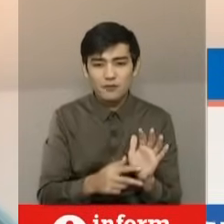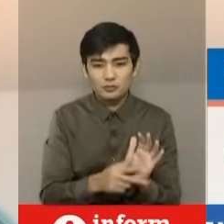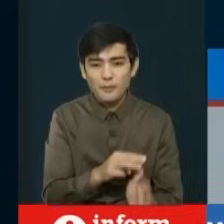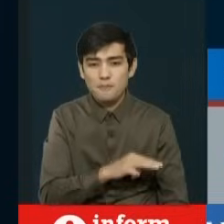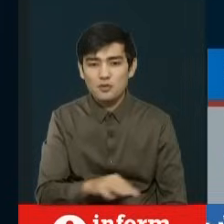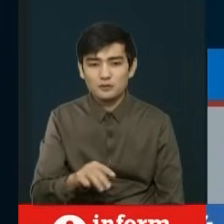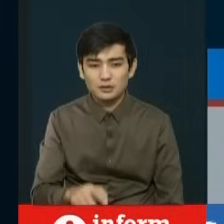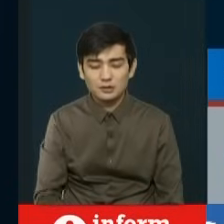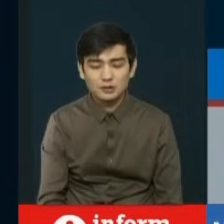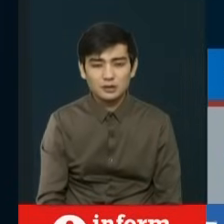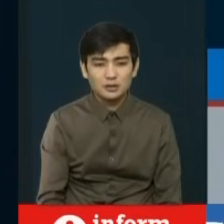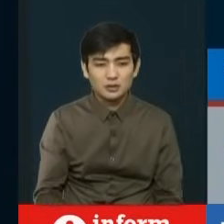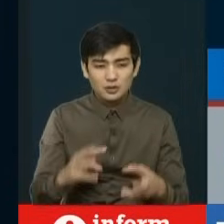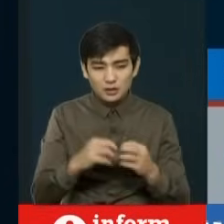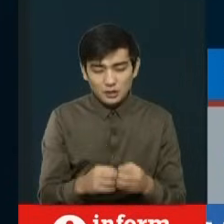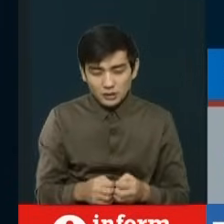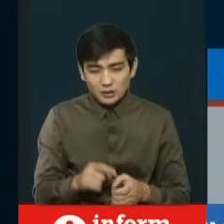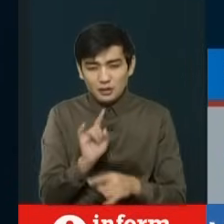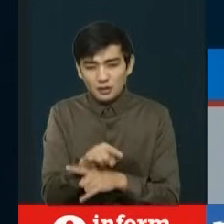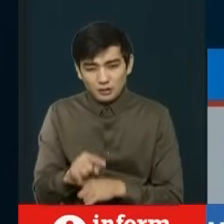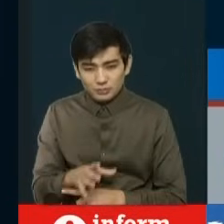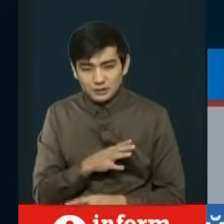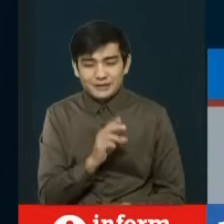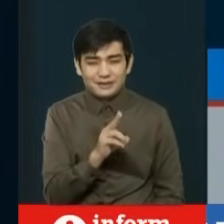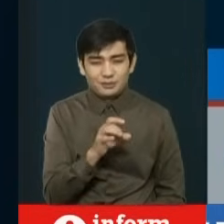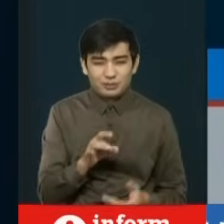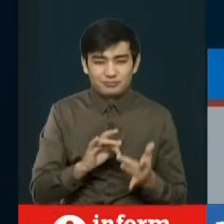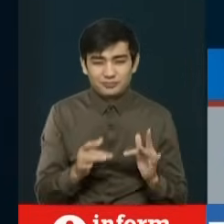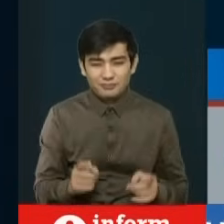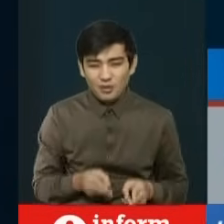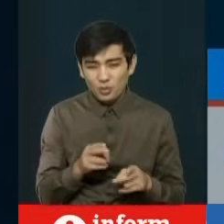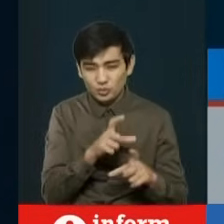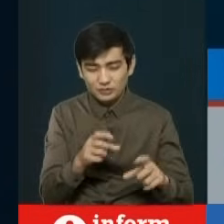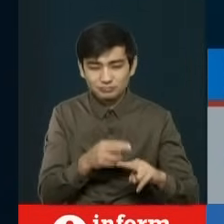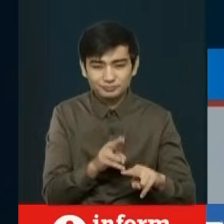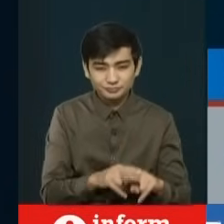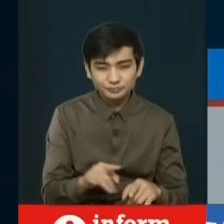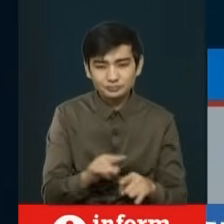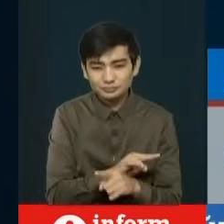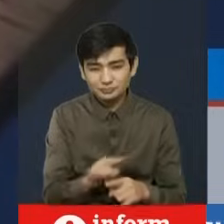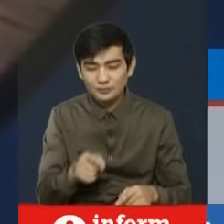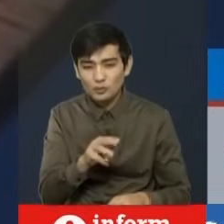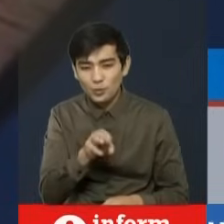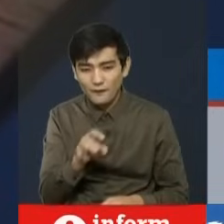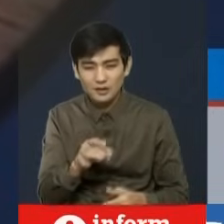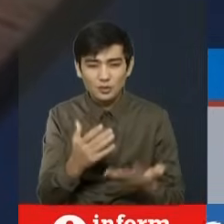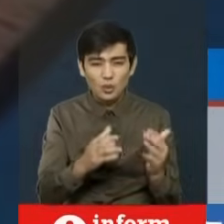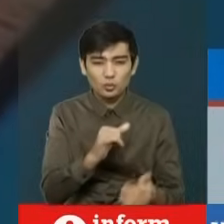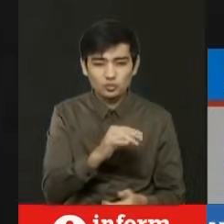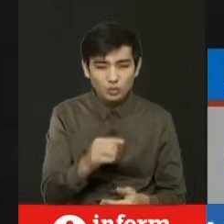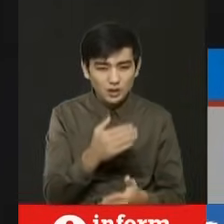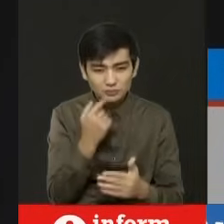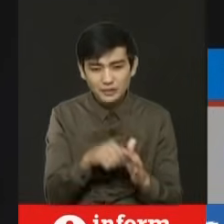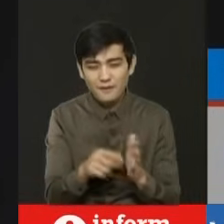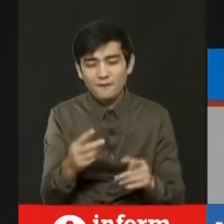тенге самым распространённым видом обмана у кибермошенник является реализация несуществующих товаров и услуг на втором месте